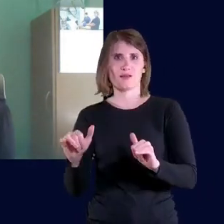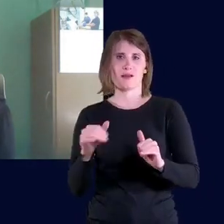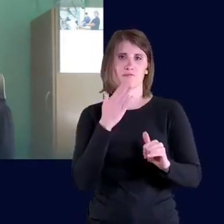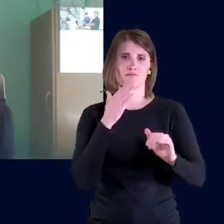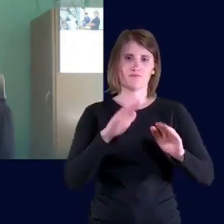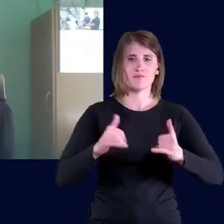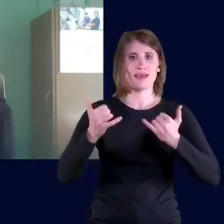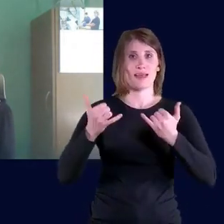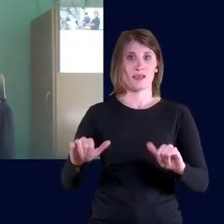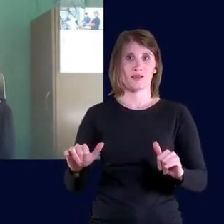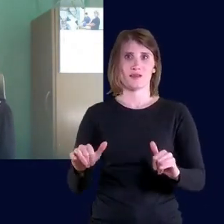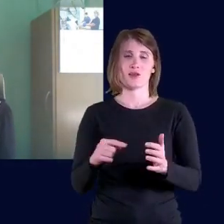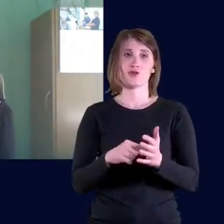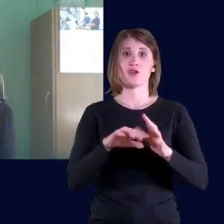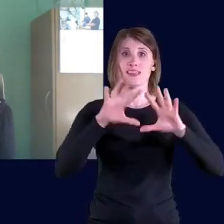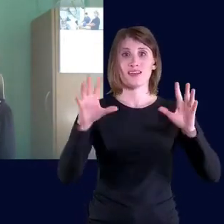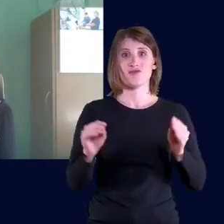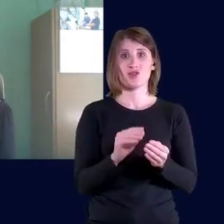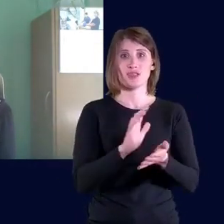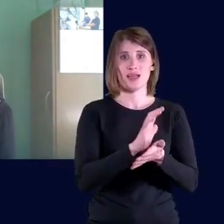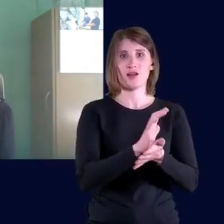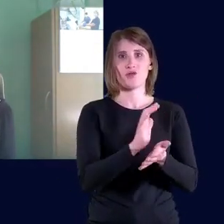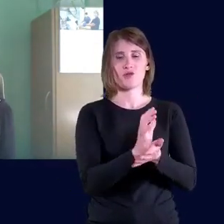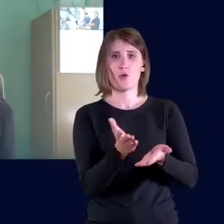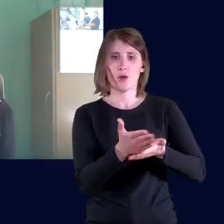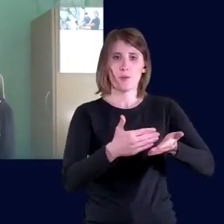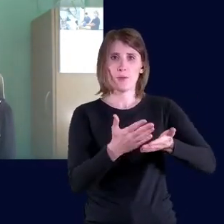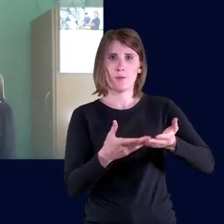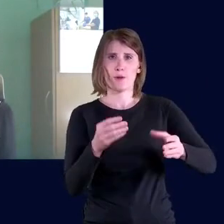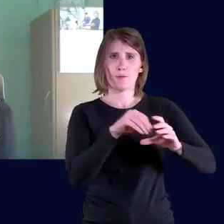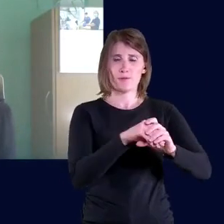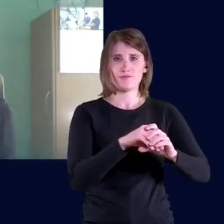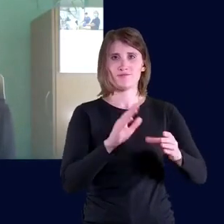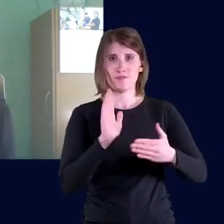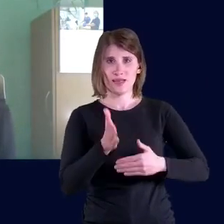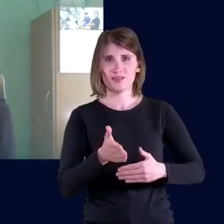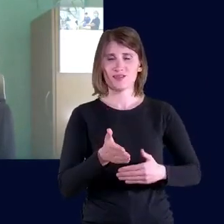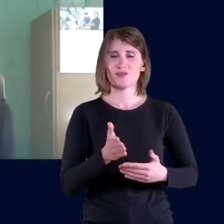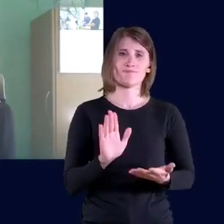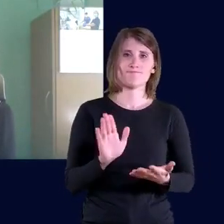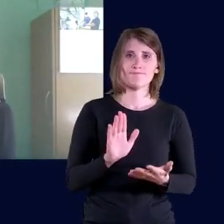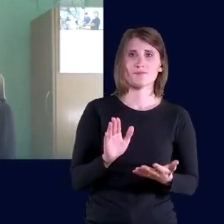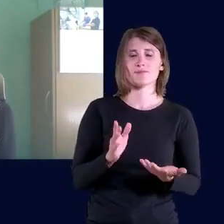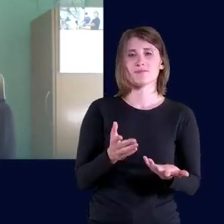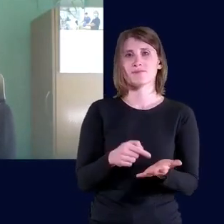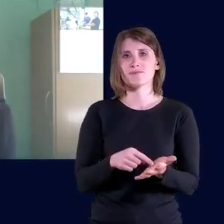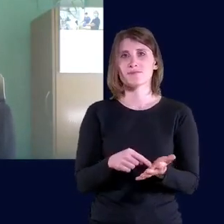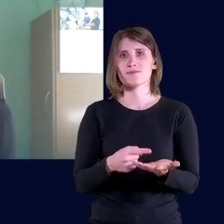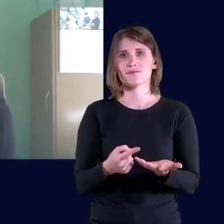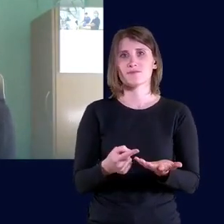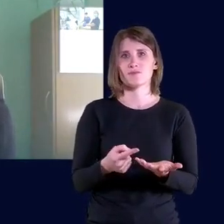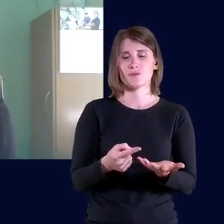petunia może wszystkie mają taką licencję udostępniamy